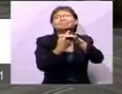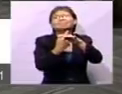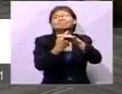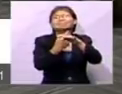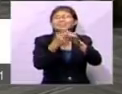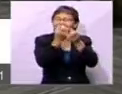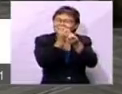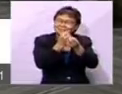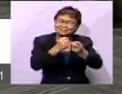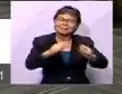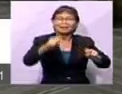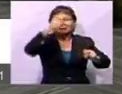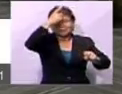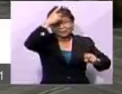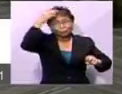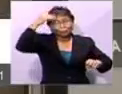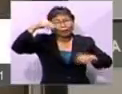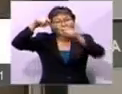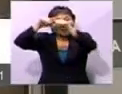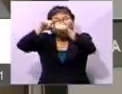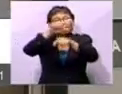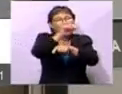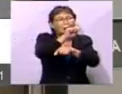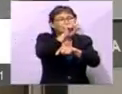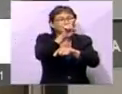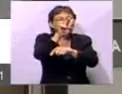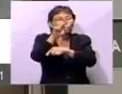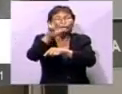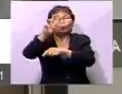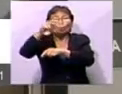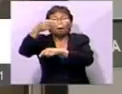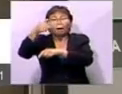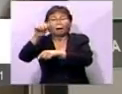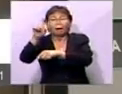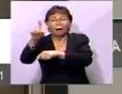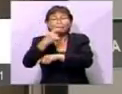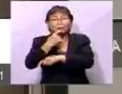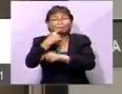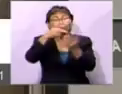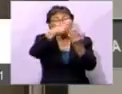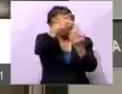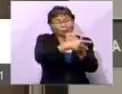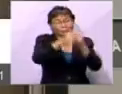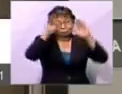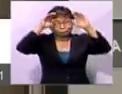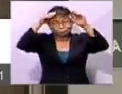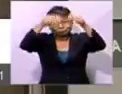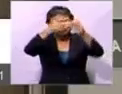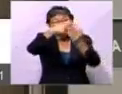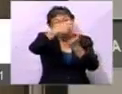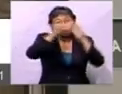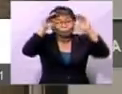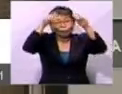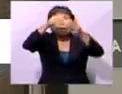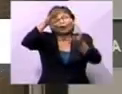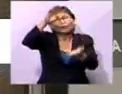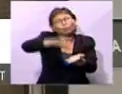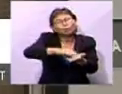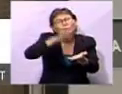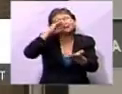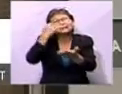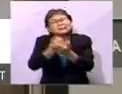yang selamat. Datuk Abang Abdul Wahab berkata program itu antara lain memfokus dalam mengurangkan kadar